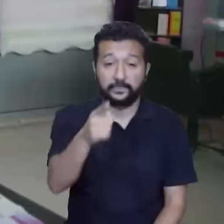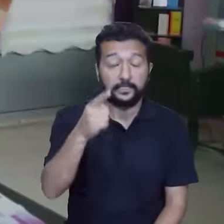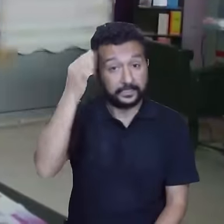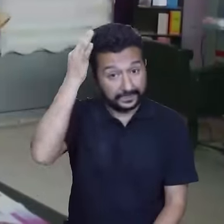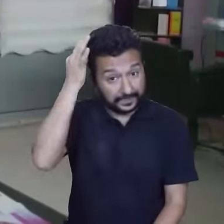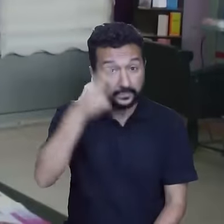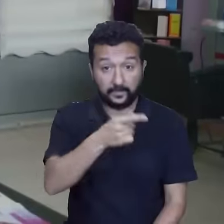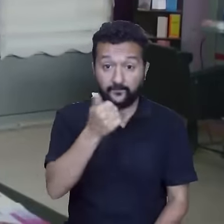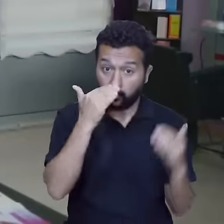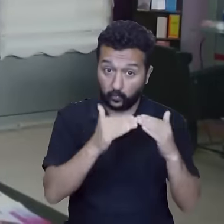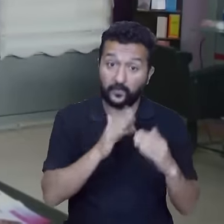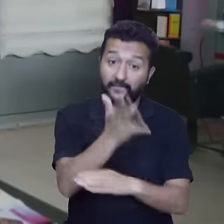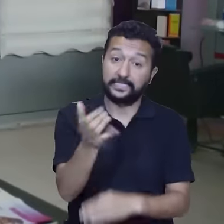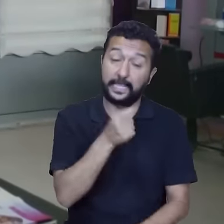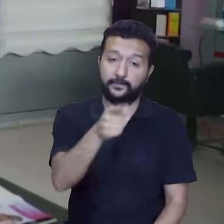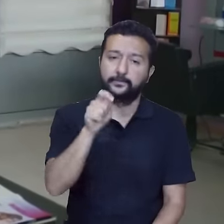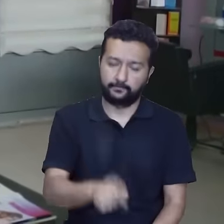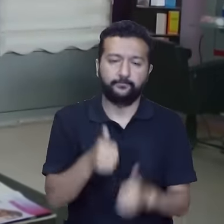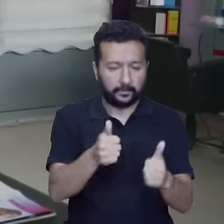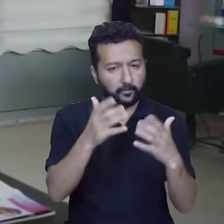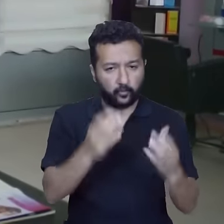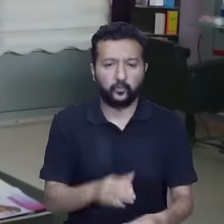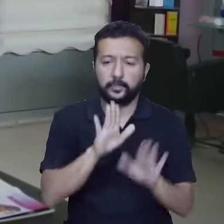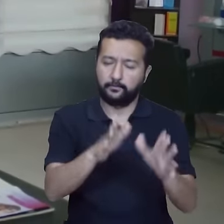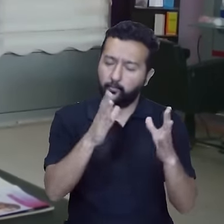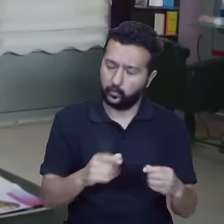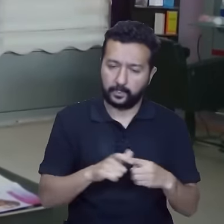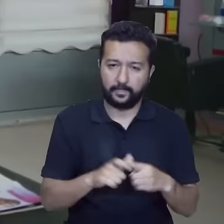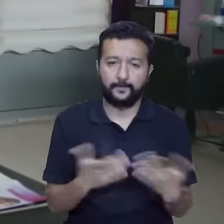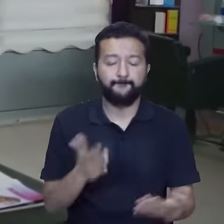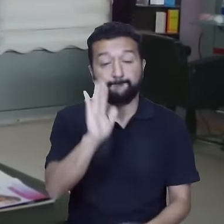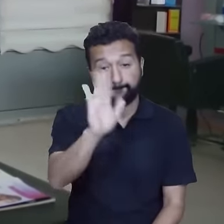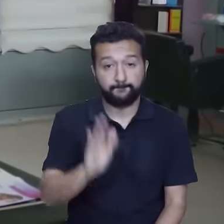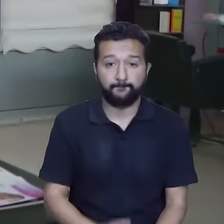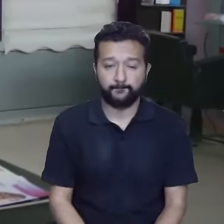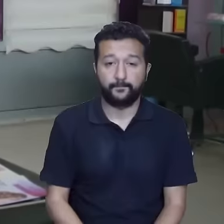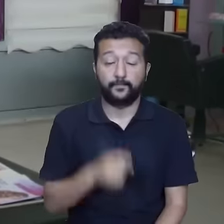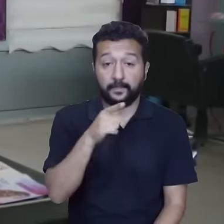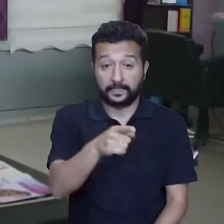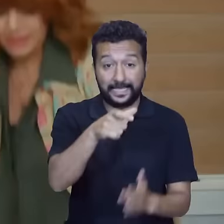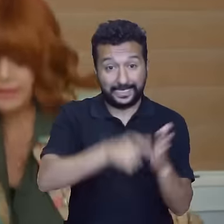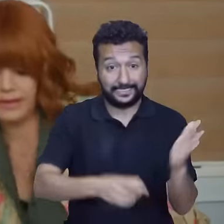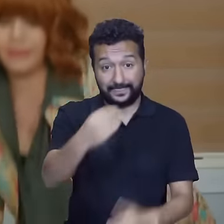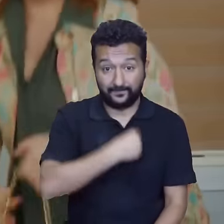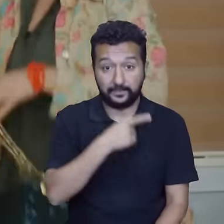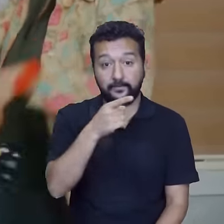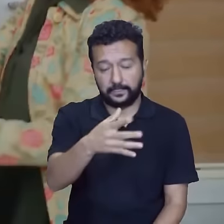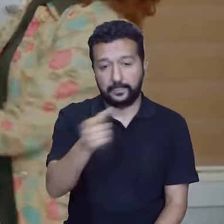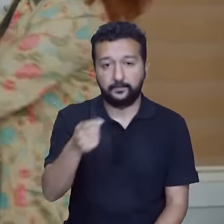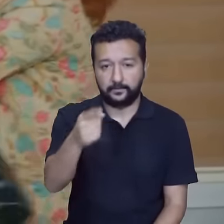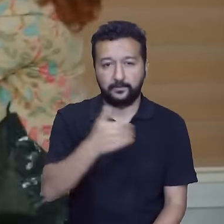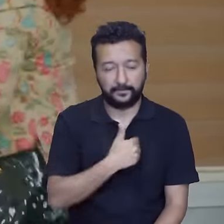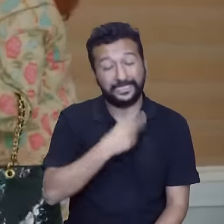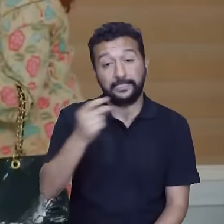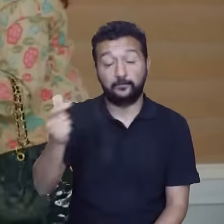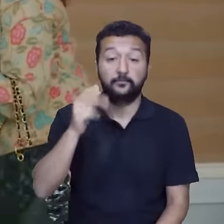Saç maskesinin fiyatı uygunsa fazla al hayatım. Tamam. Tamam Emel. Hadi. Ver listeyi de. Al canım.